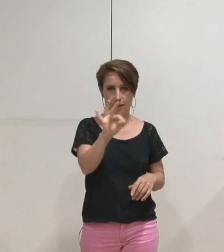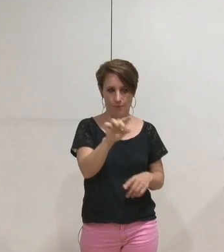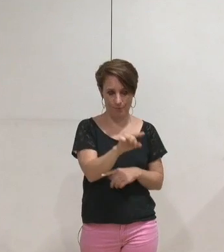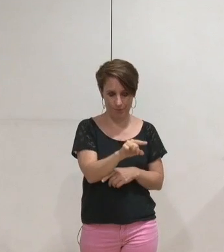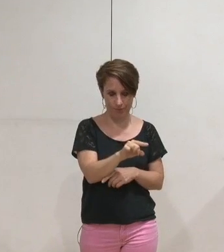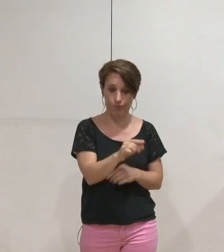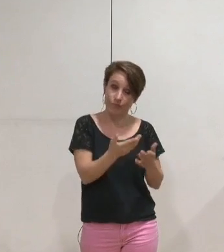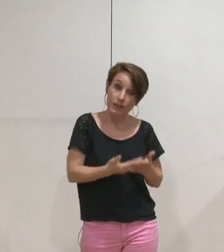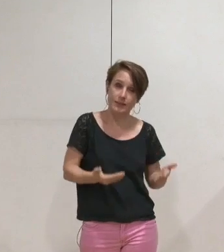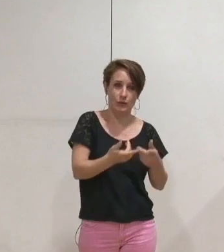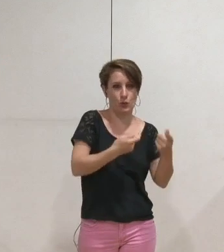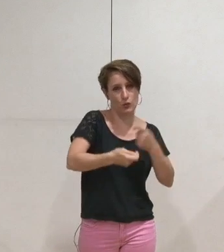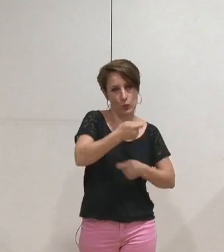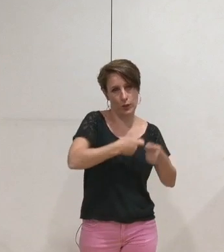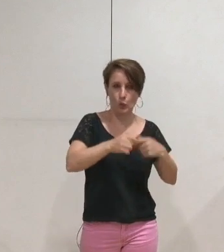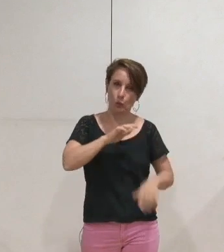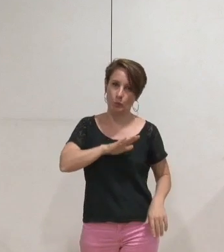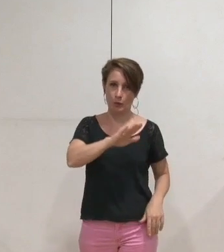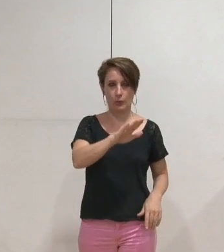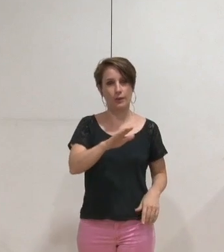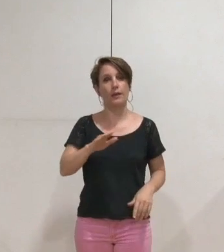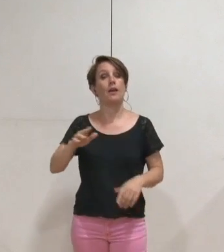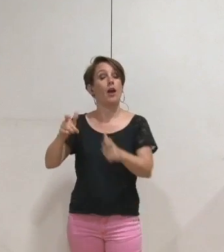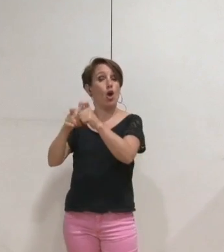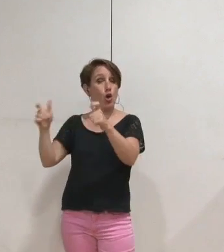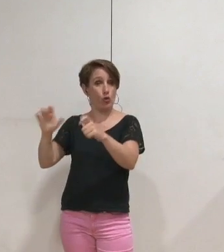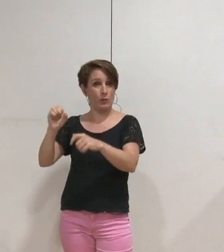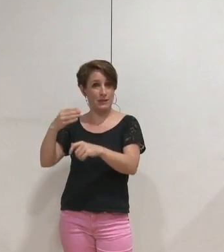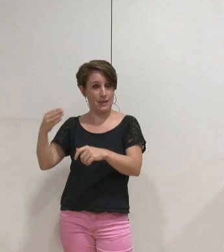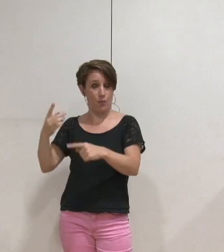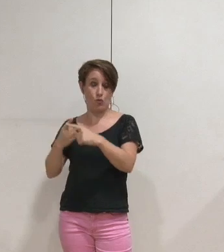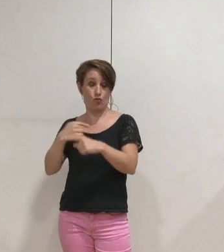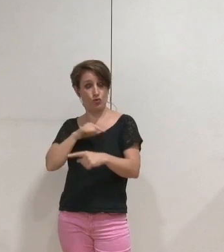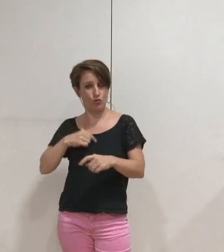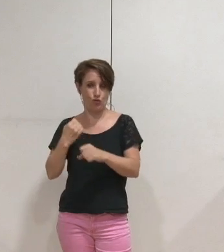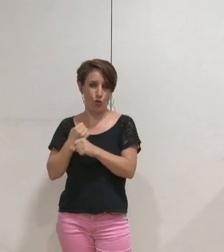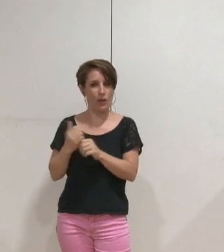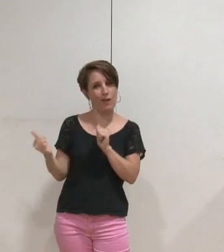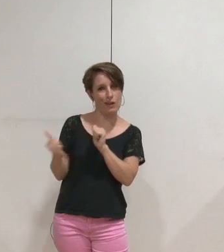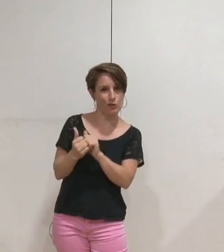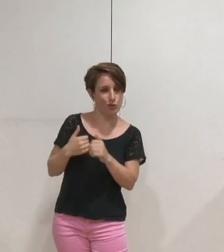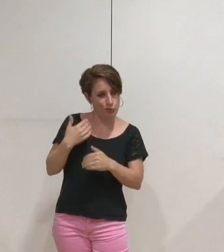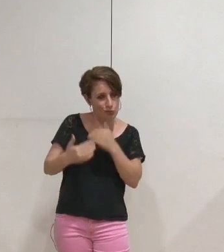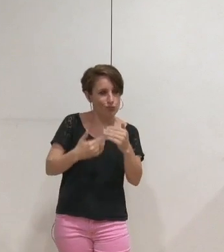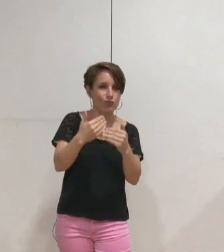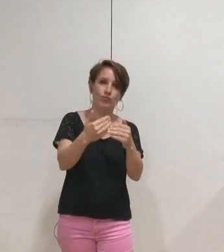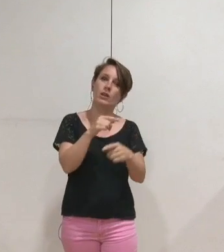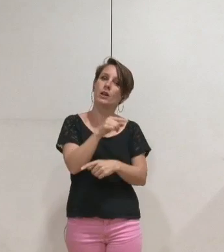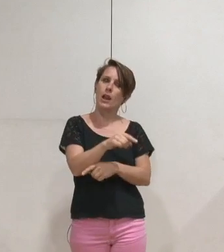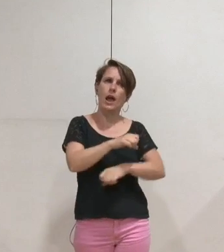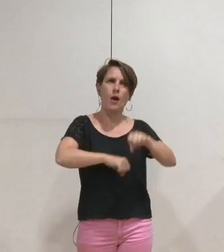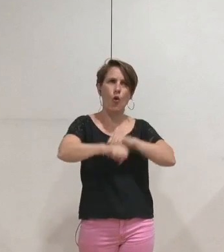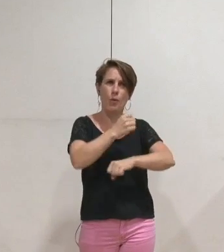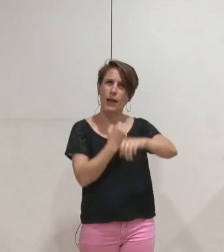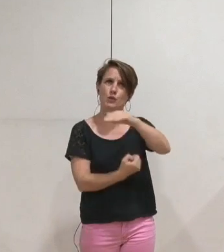l'aménageur et la Ville travaille activement nous sommes dans une situation d'une opération qui a maintenant plus d'une